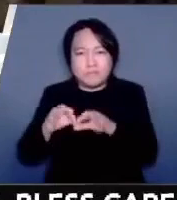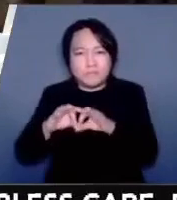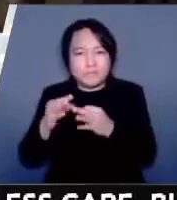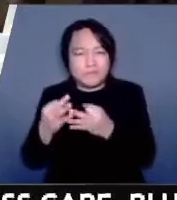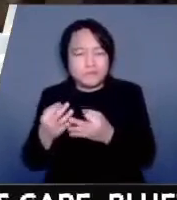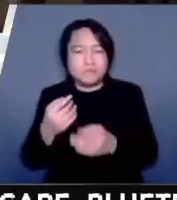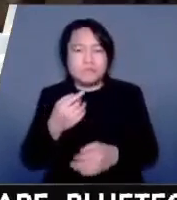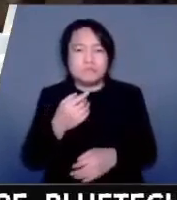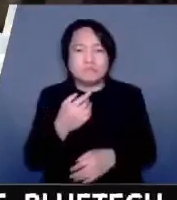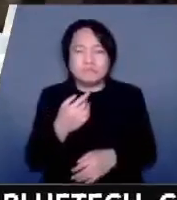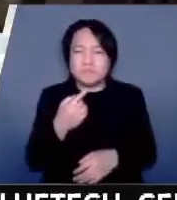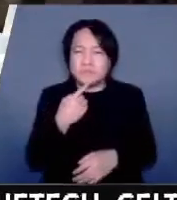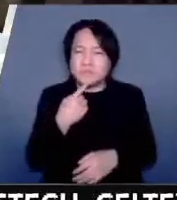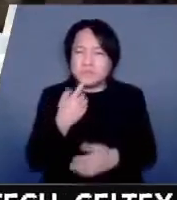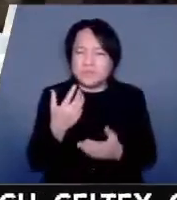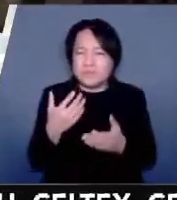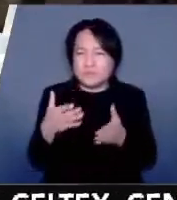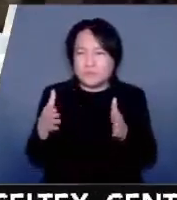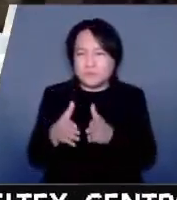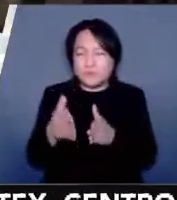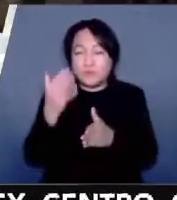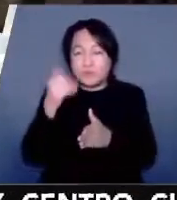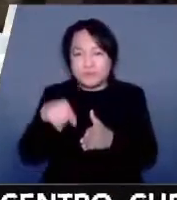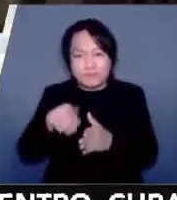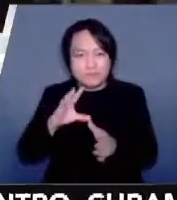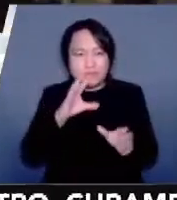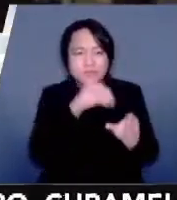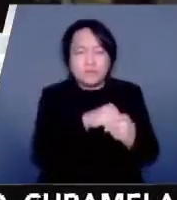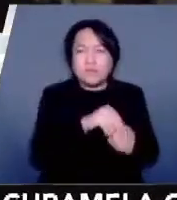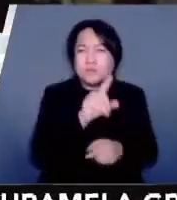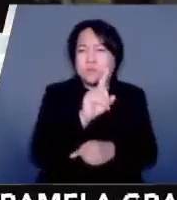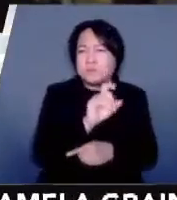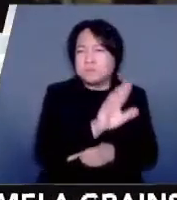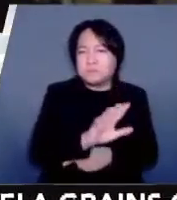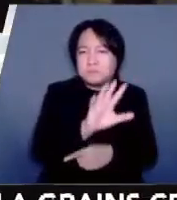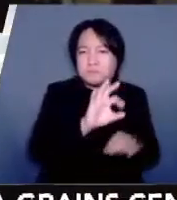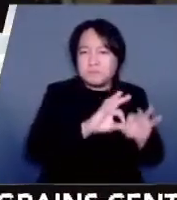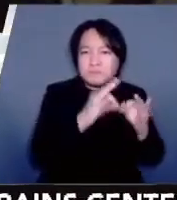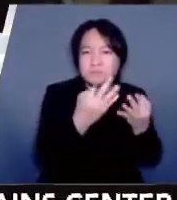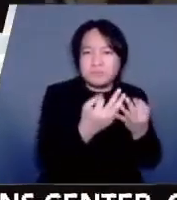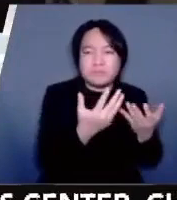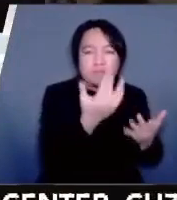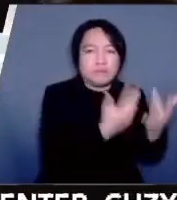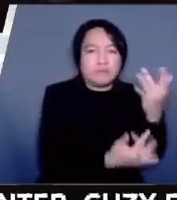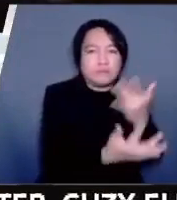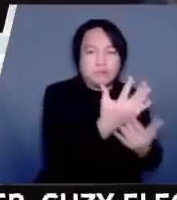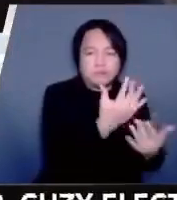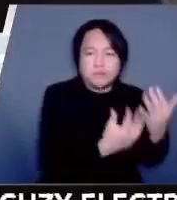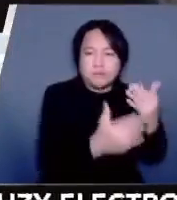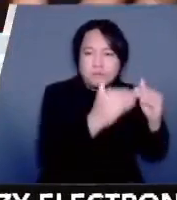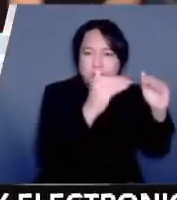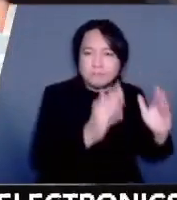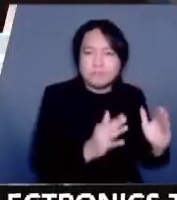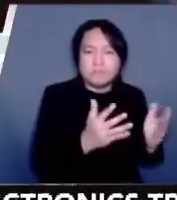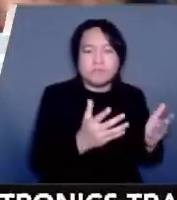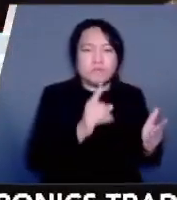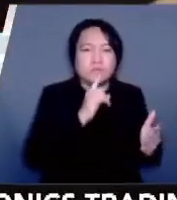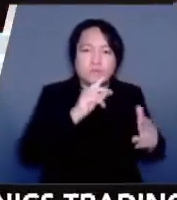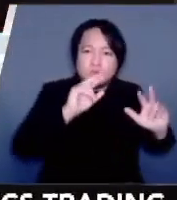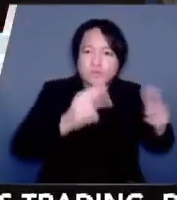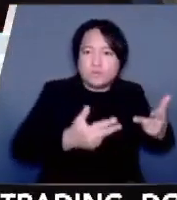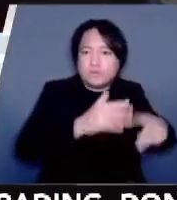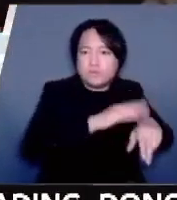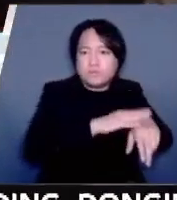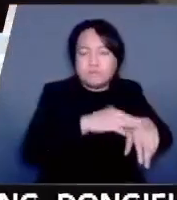sila sa mahigit is daang pamilya na nawalan ng tirahan dahil sa sunog kahapon na umabot sa ikatlong alarma ania nakikipagkwentuhan